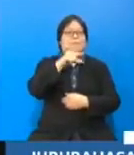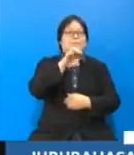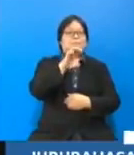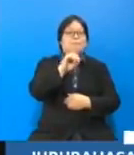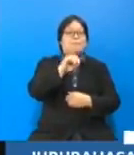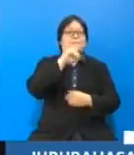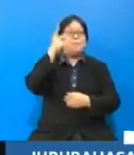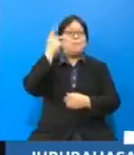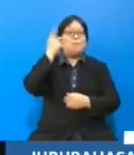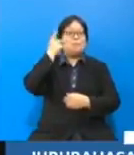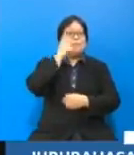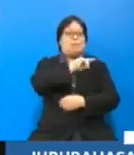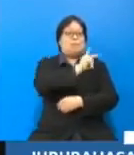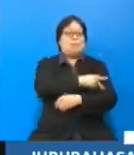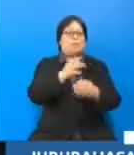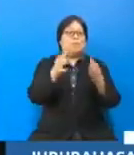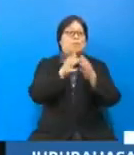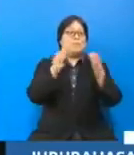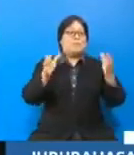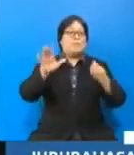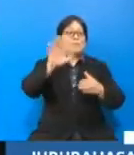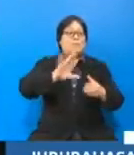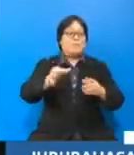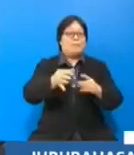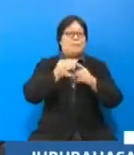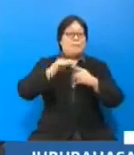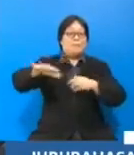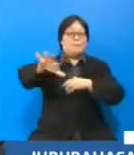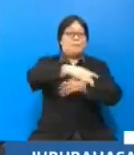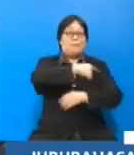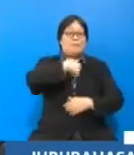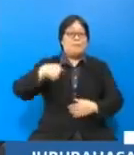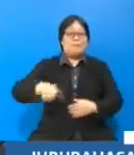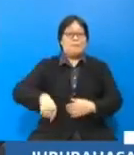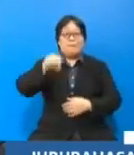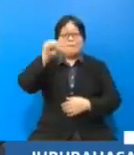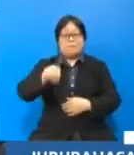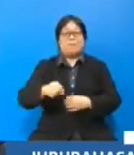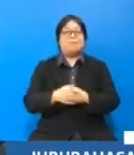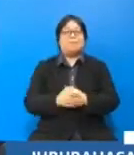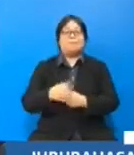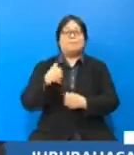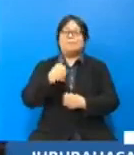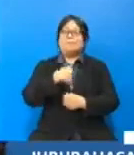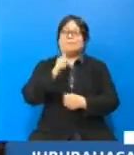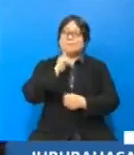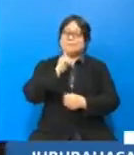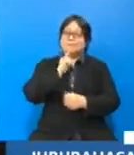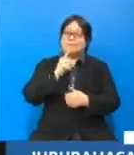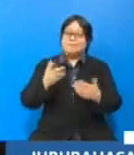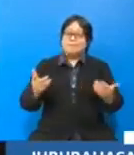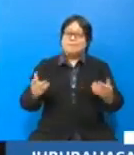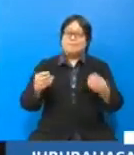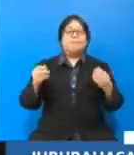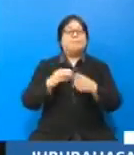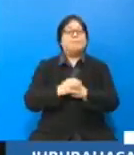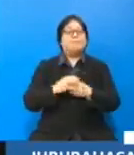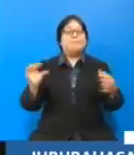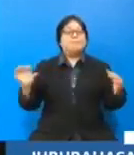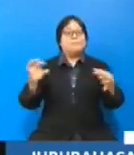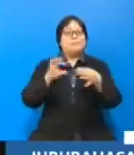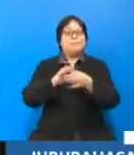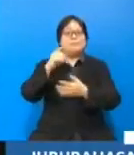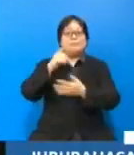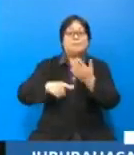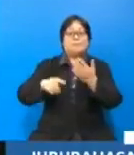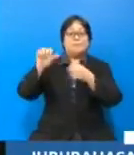geopolitik kuasa-kuasa besar di rantau kita khusus di Laut China Selatan. Kita pastikan bahawa hubungan dan